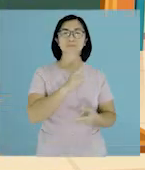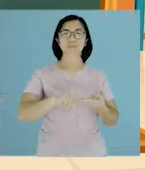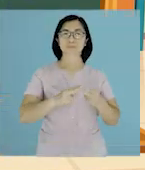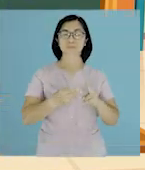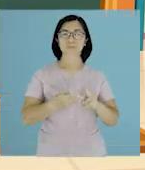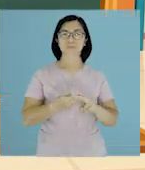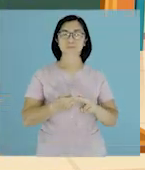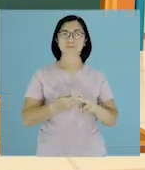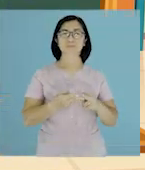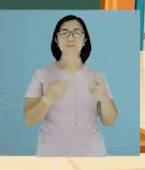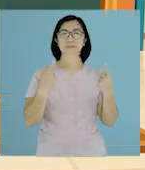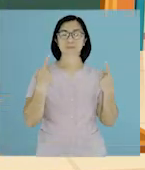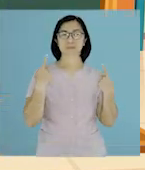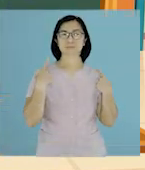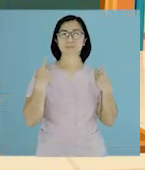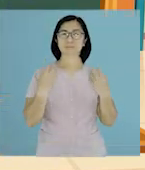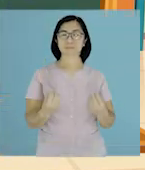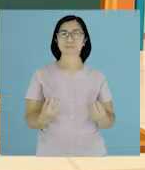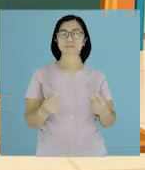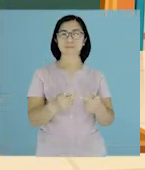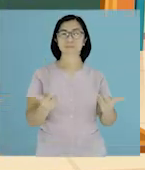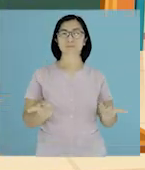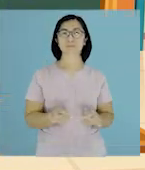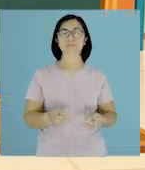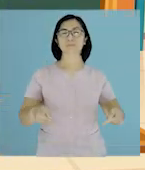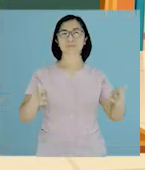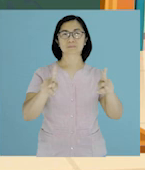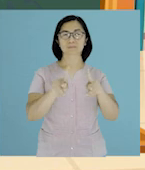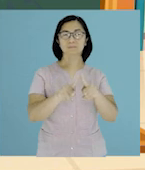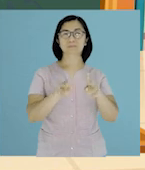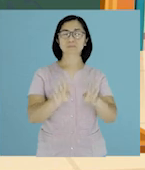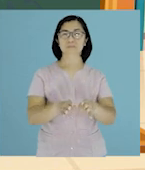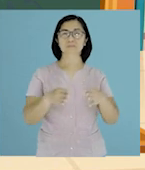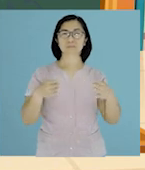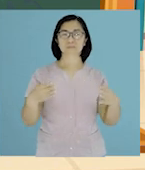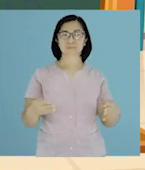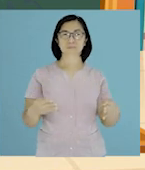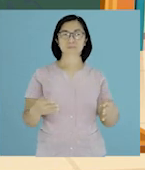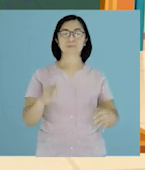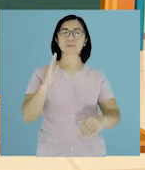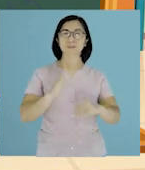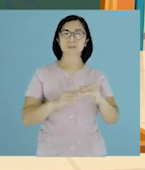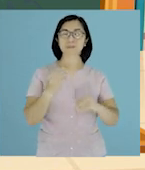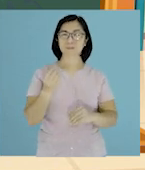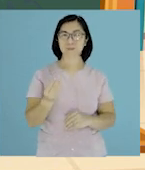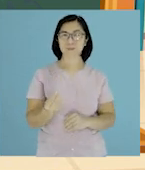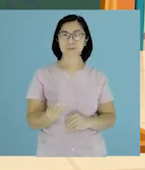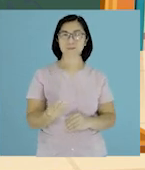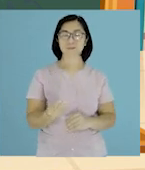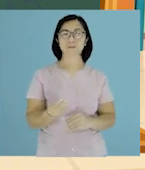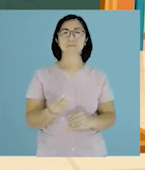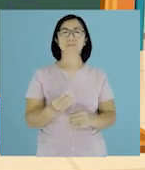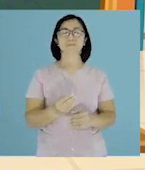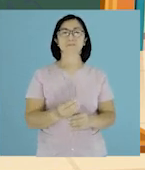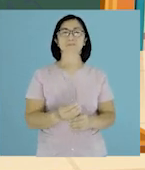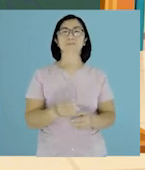Napag-aralan natin na ang number na may maraming place value ay mas malaki sa number na may